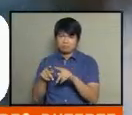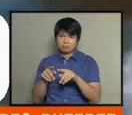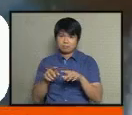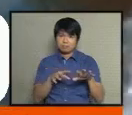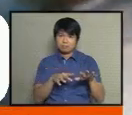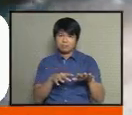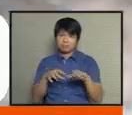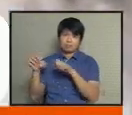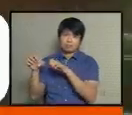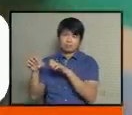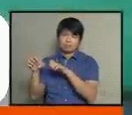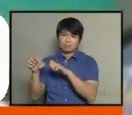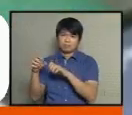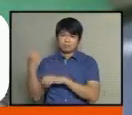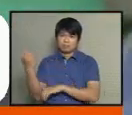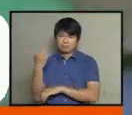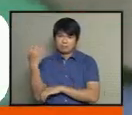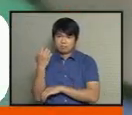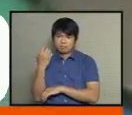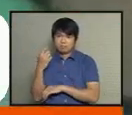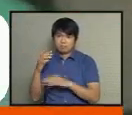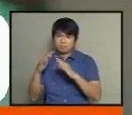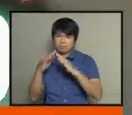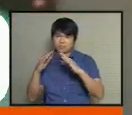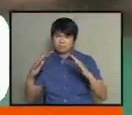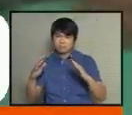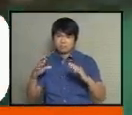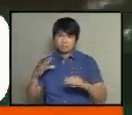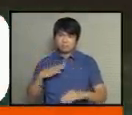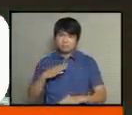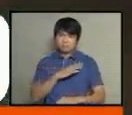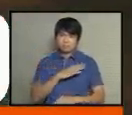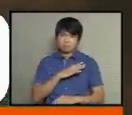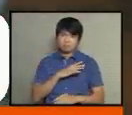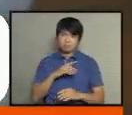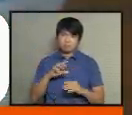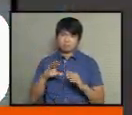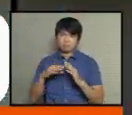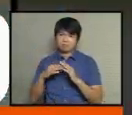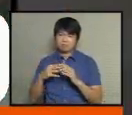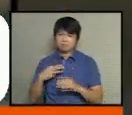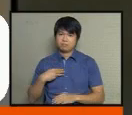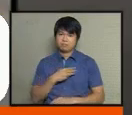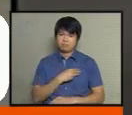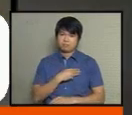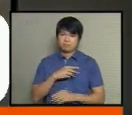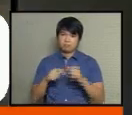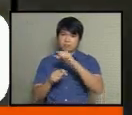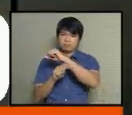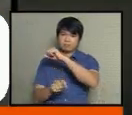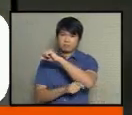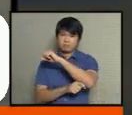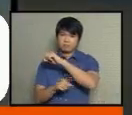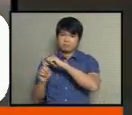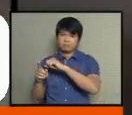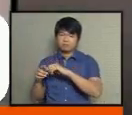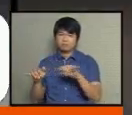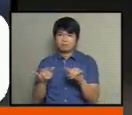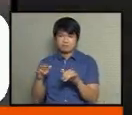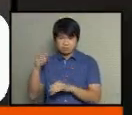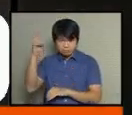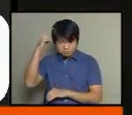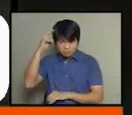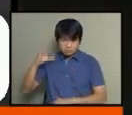emergency evacuation area ang tahanan ng isang city council member ng Tacloban. Ganyan din ang sitwasyon sa Rojas